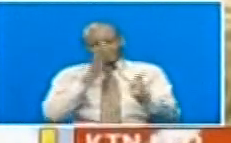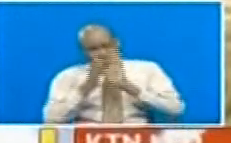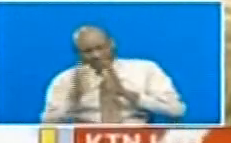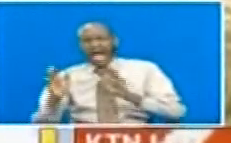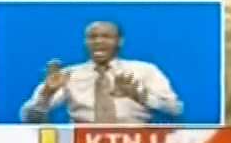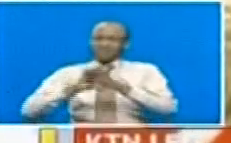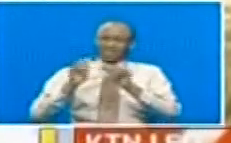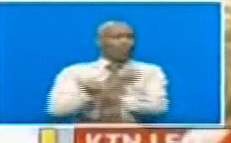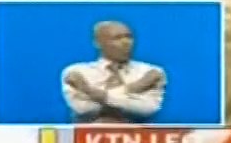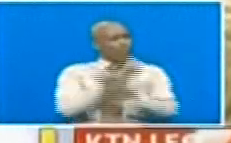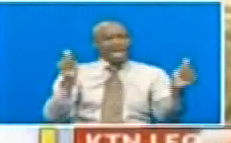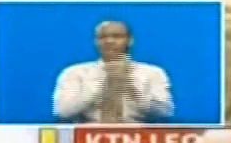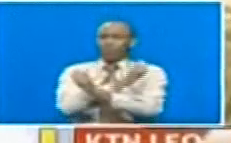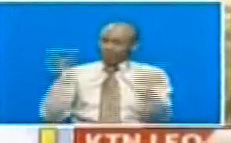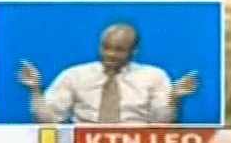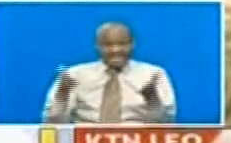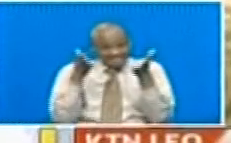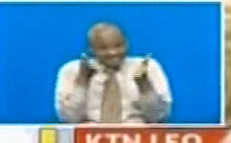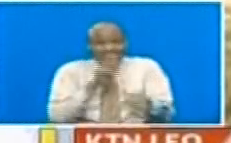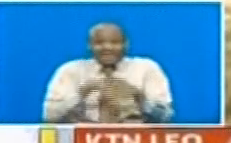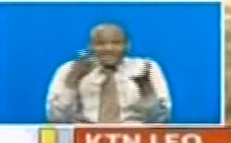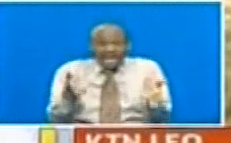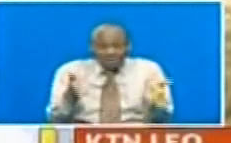preparations were done so well to the extent that right now